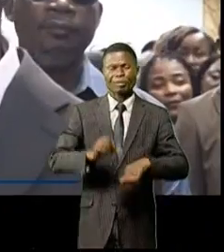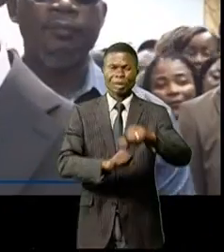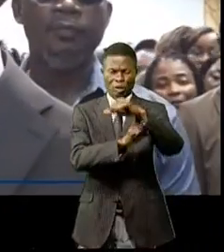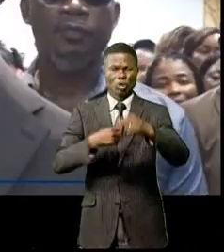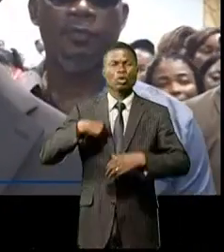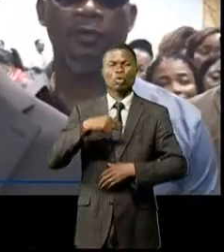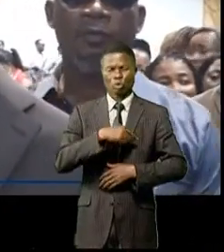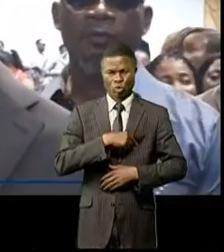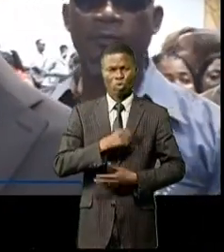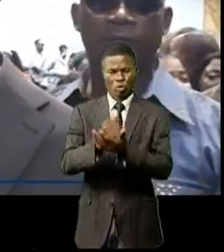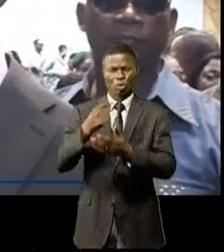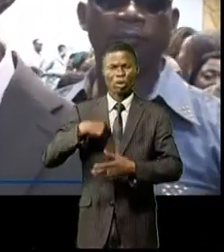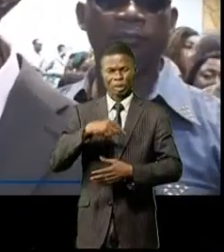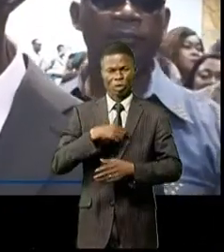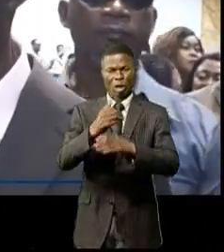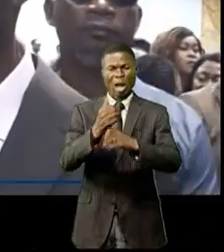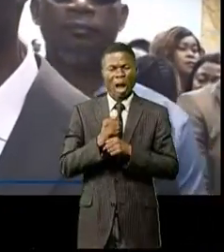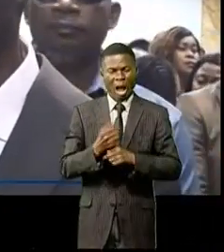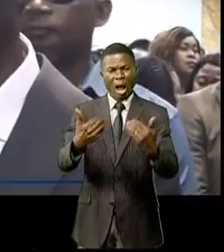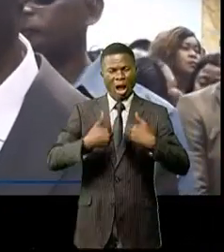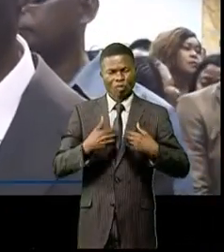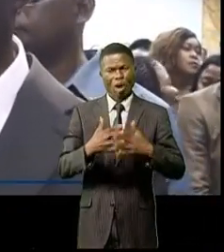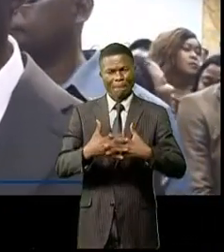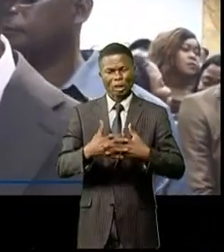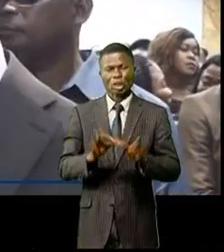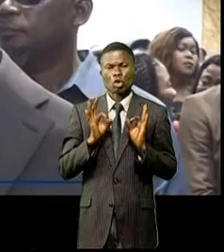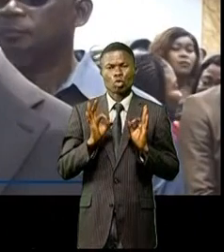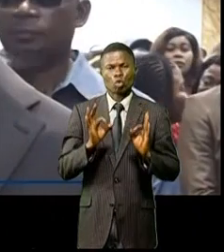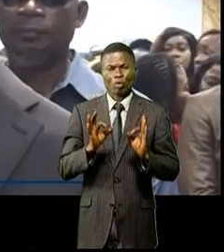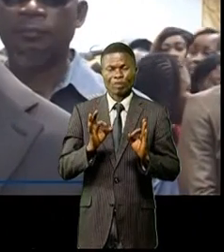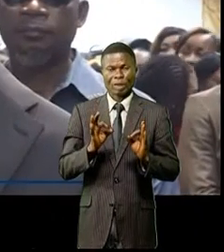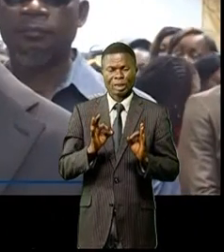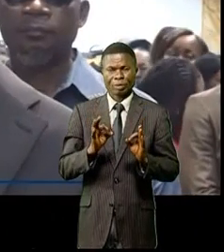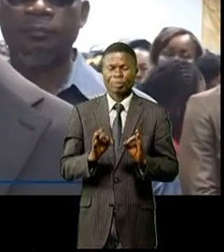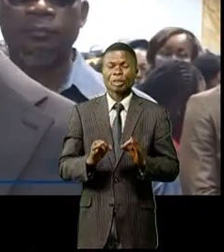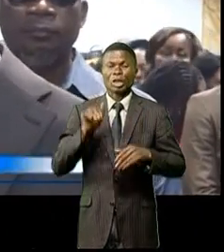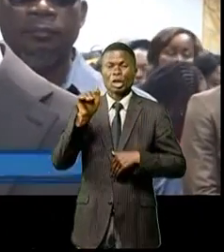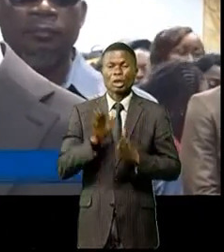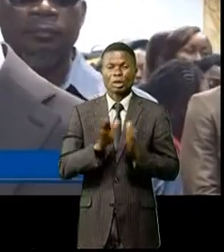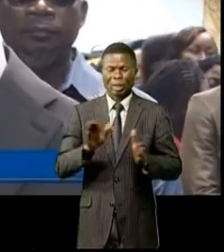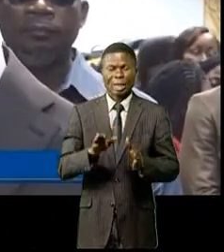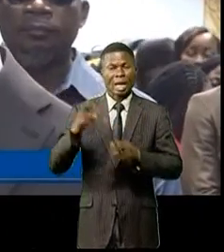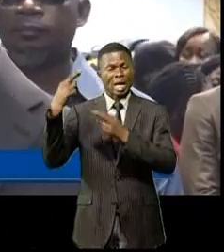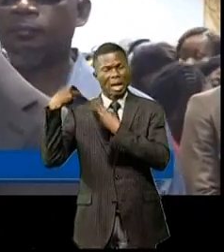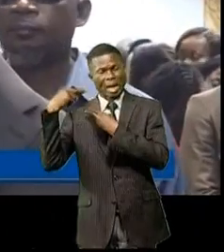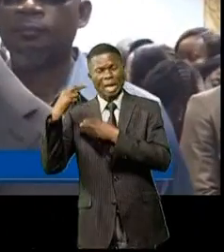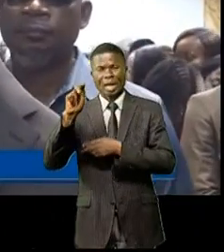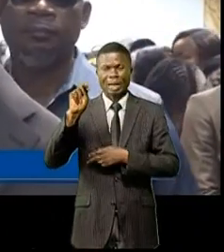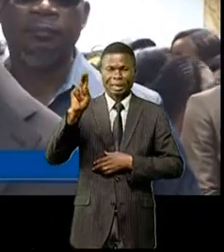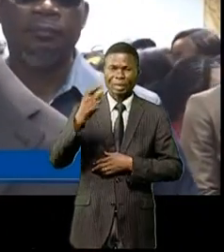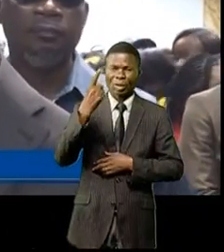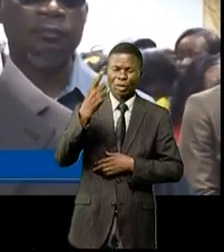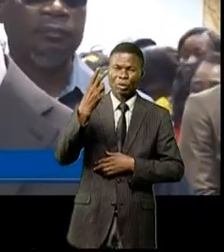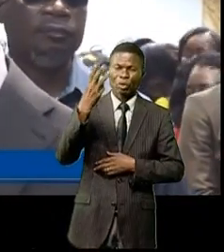qui va nous permettre de nous équiper d'une manière intégrale. Et la 2, tout comme la 3 et même la 1, pourquoi pas les provinces,